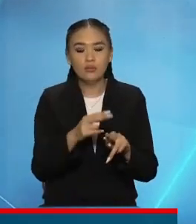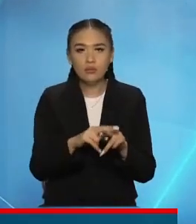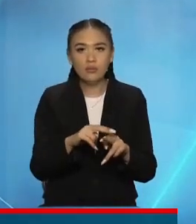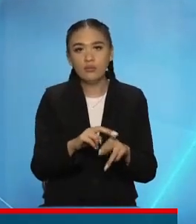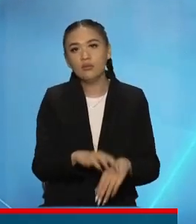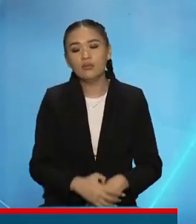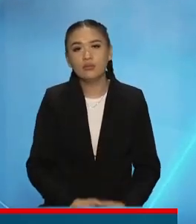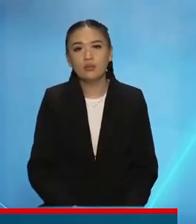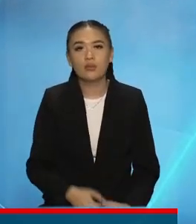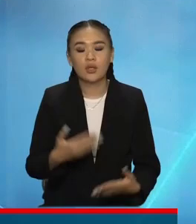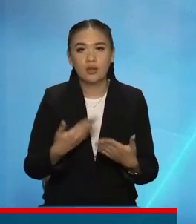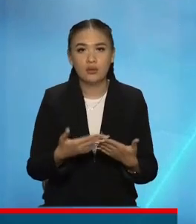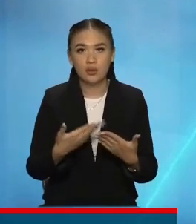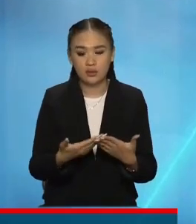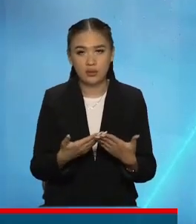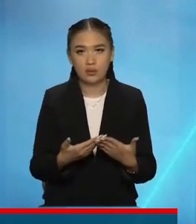Мысалы үшін